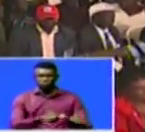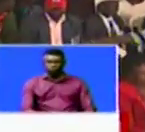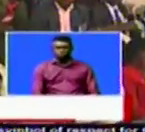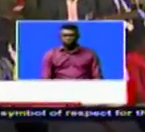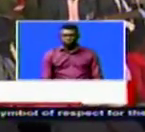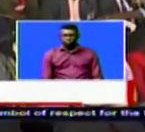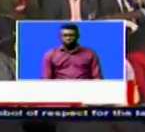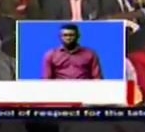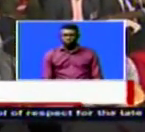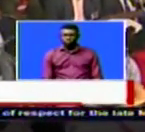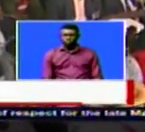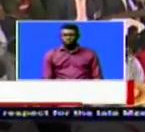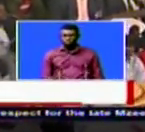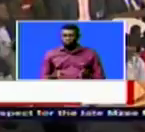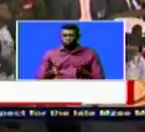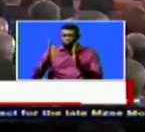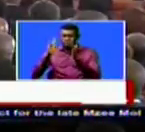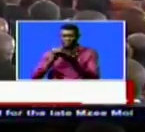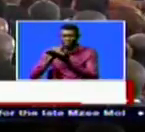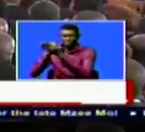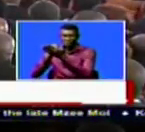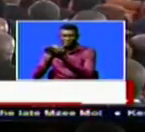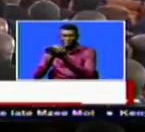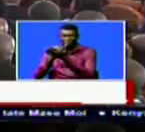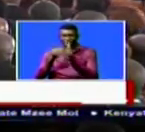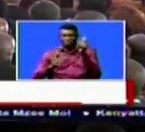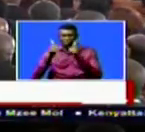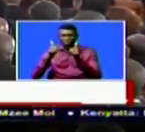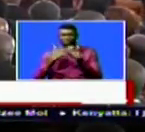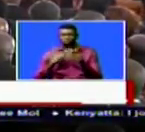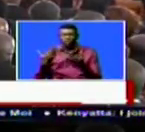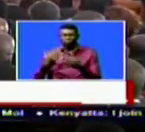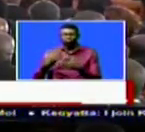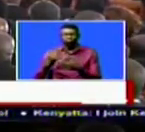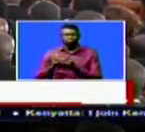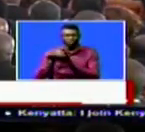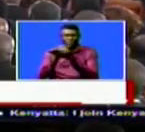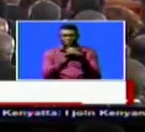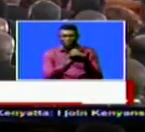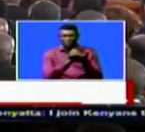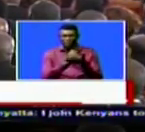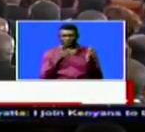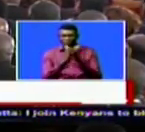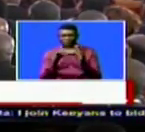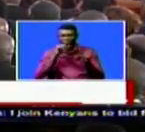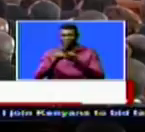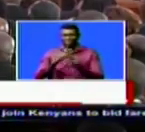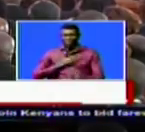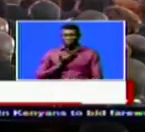Na njia ya kusaidia, tumesema tutasaidiana pamoja na hawa ndugu